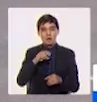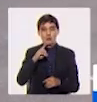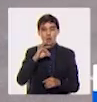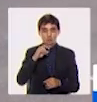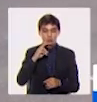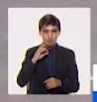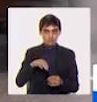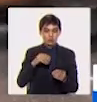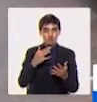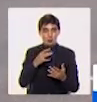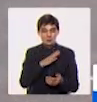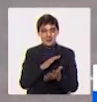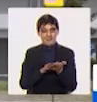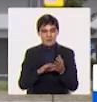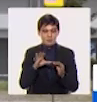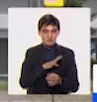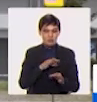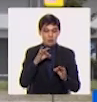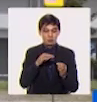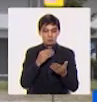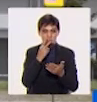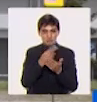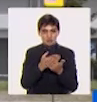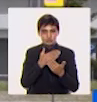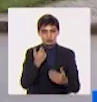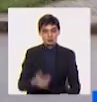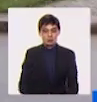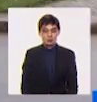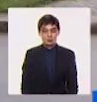көрсетілмепті. Айжан Иманғалиева, Дидар Елеуов, Информбюро, Нұрсұлтан.